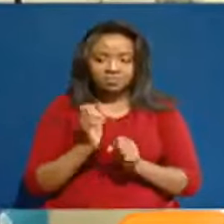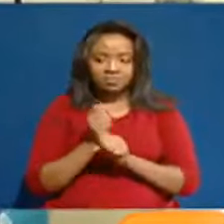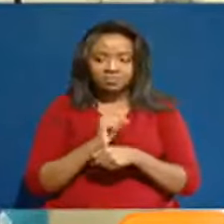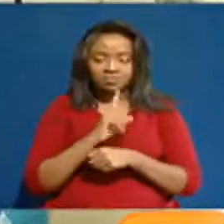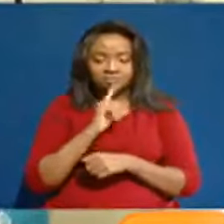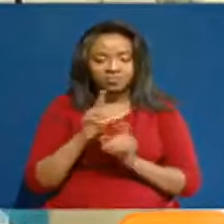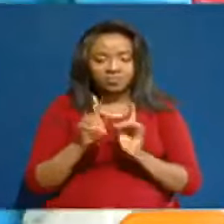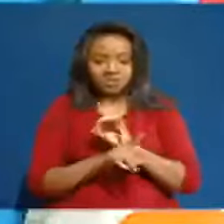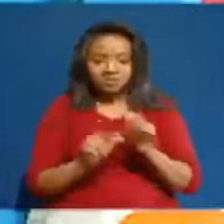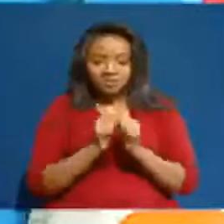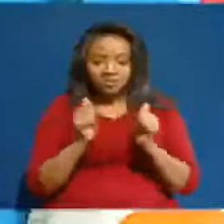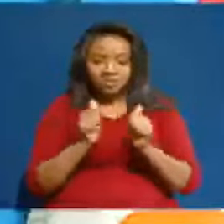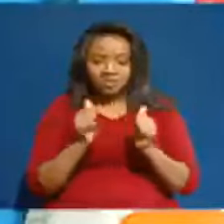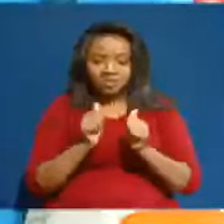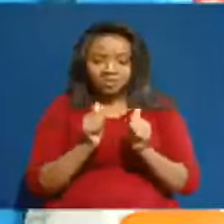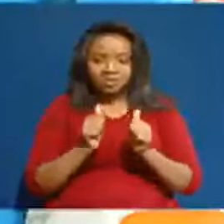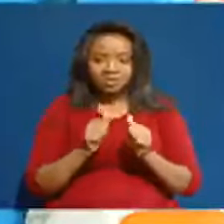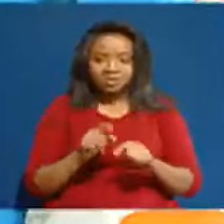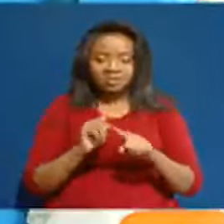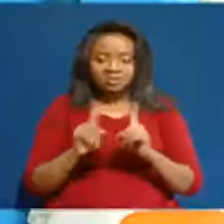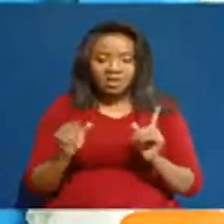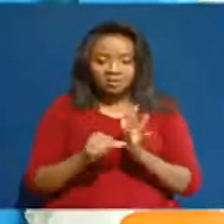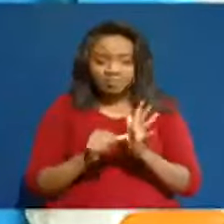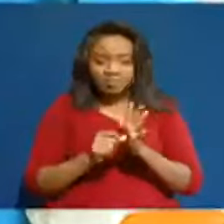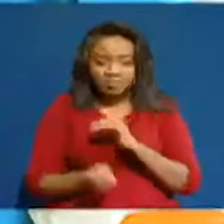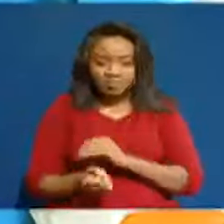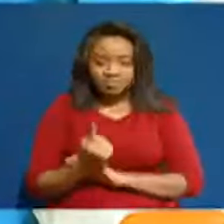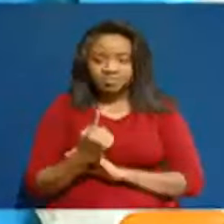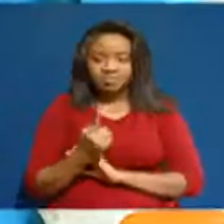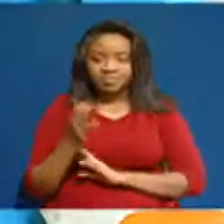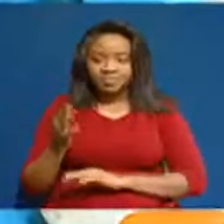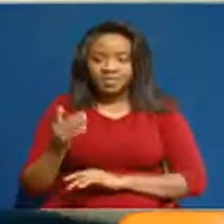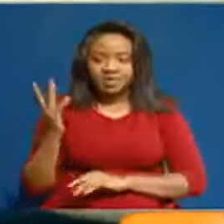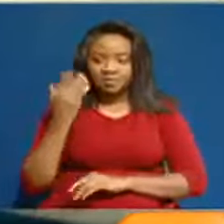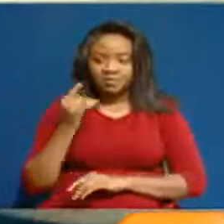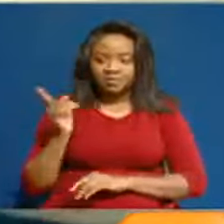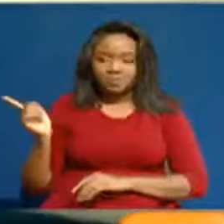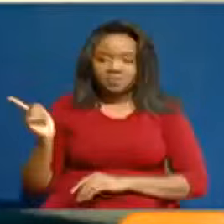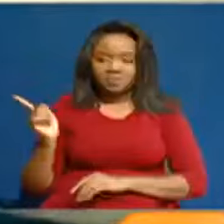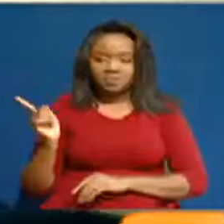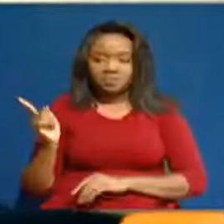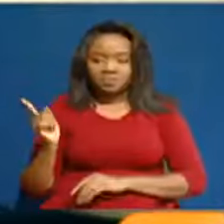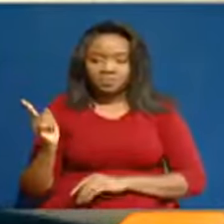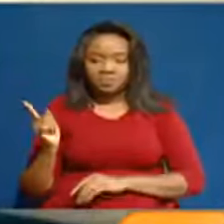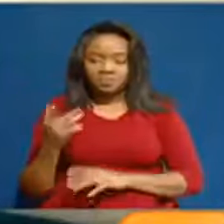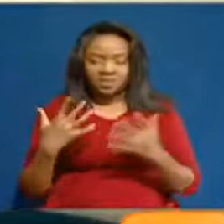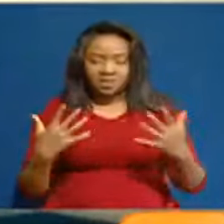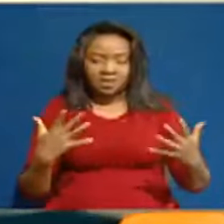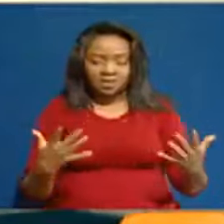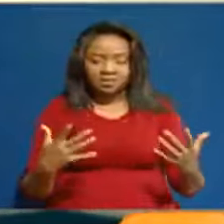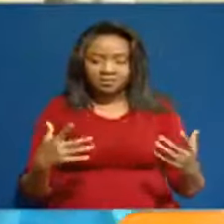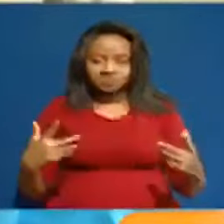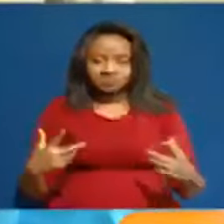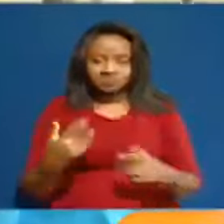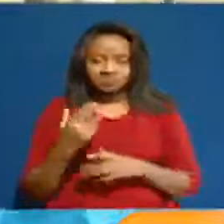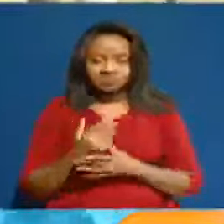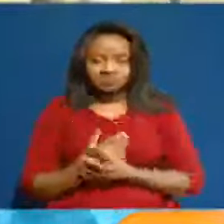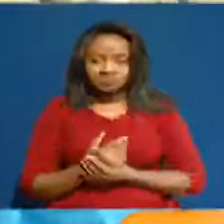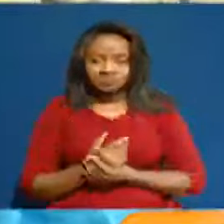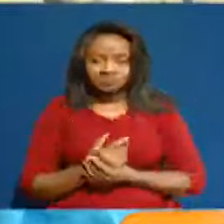mwaka 2024. Kitumbua kikaingia mchanga na Maina ghafla akapoteza mikono yake. It's a sad